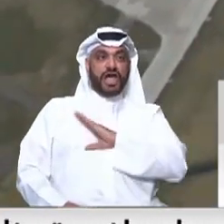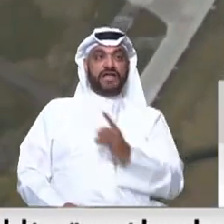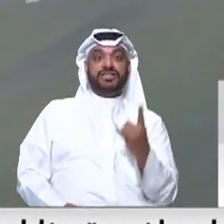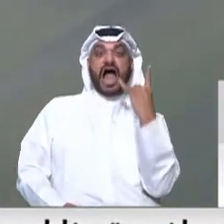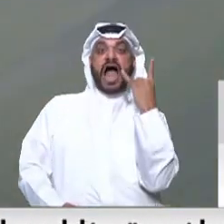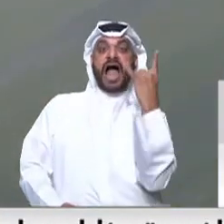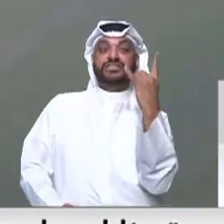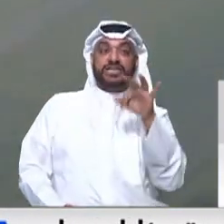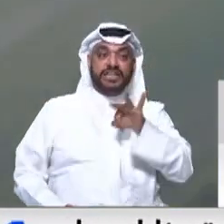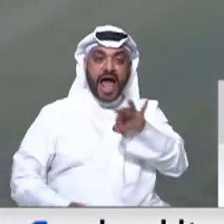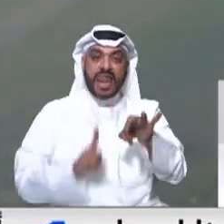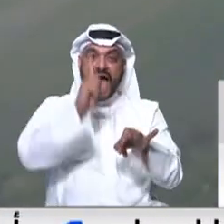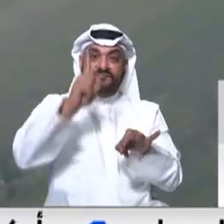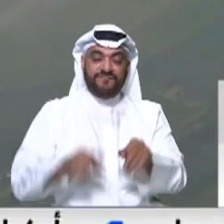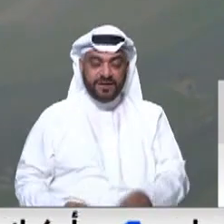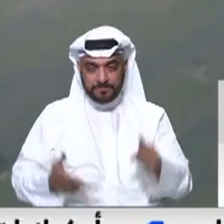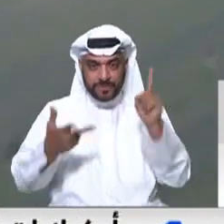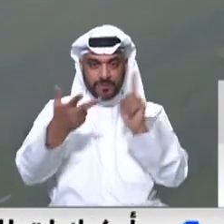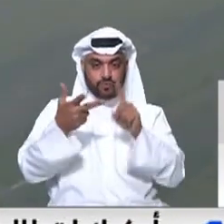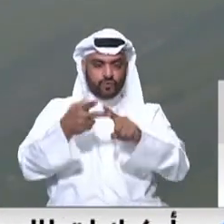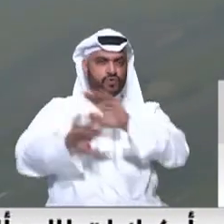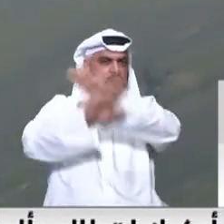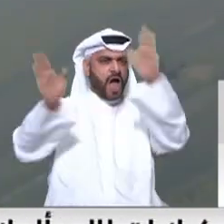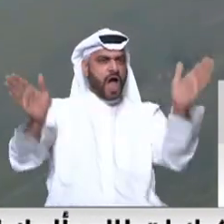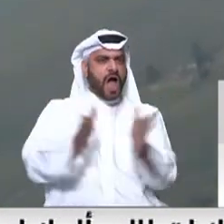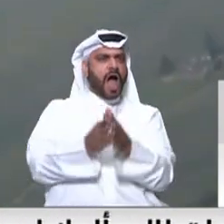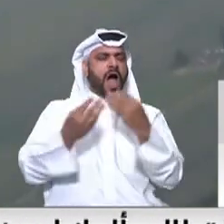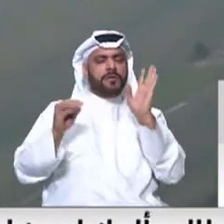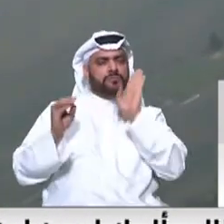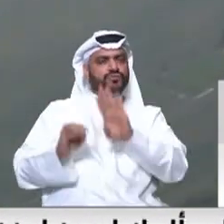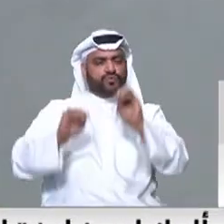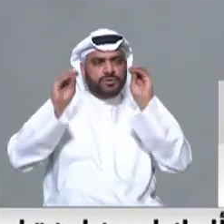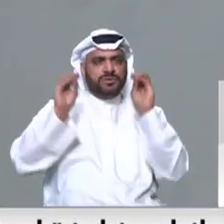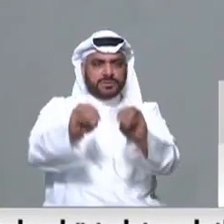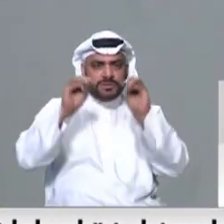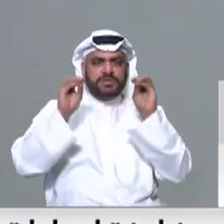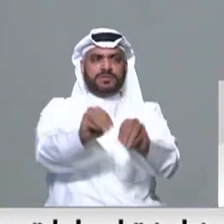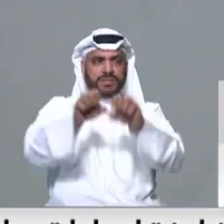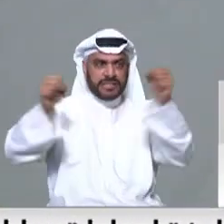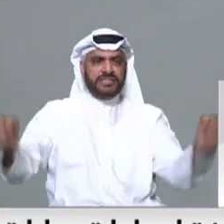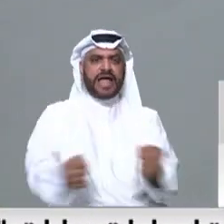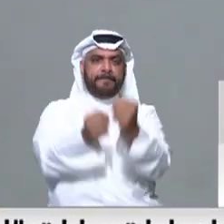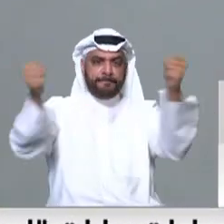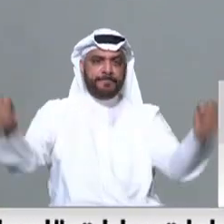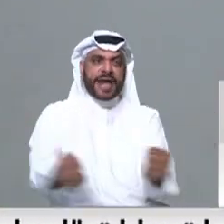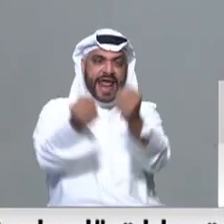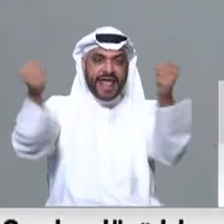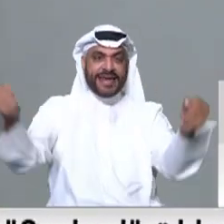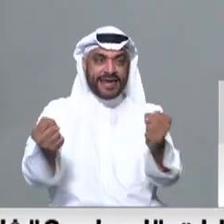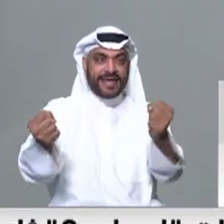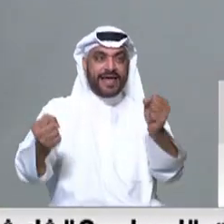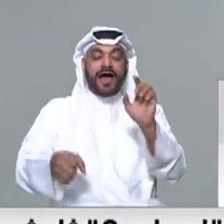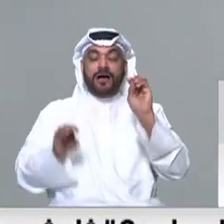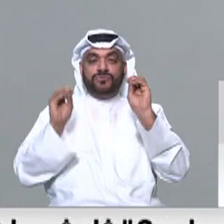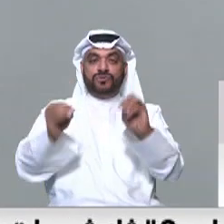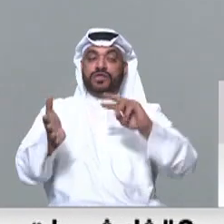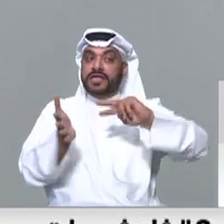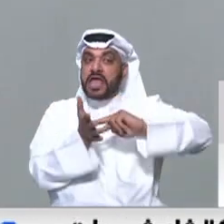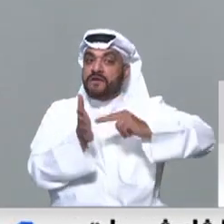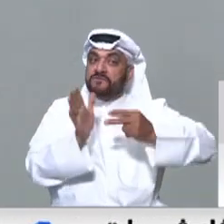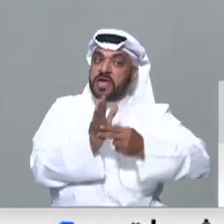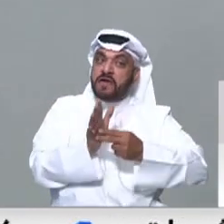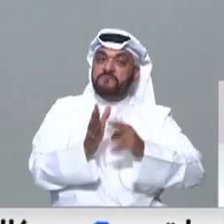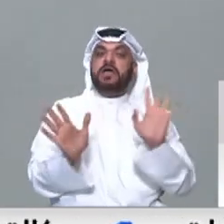عسكري وقوات يصل عددها الى عشره شخص ولا فتح الحلف الى ان هذه المناورات تحاكي امكانيه